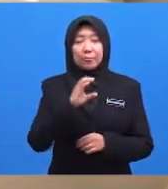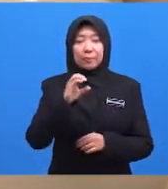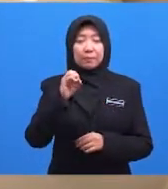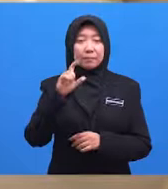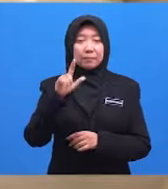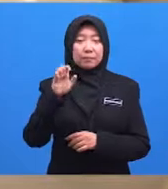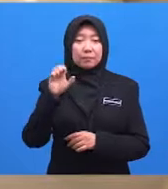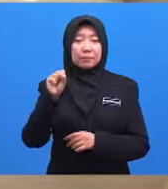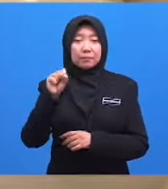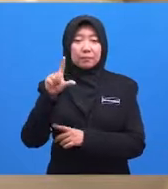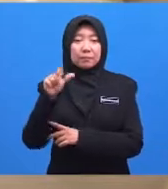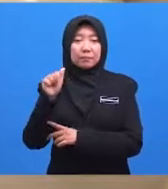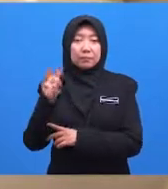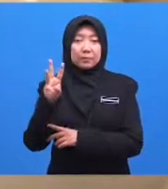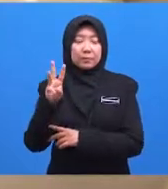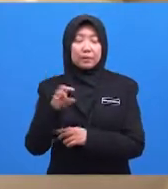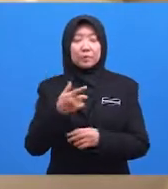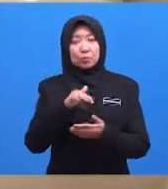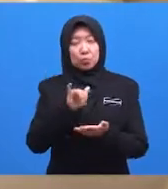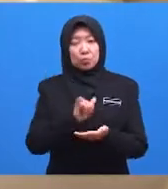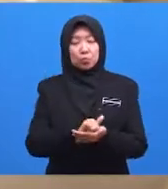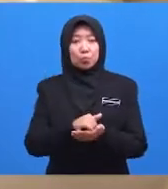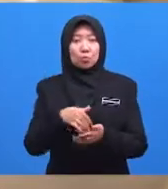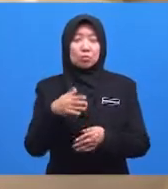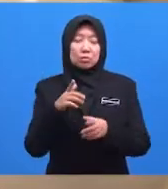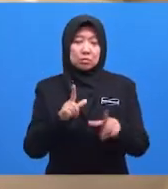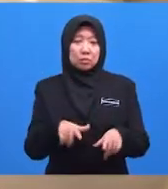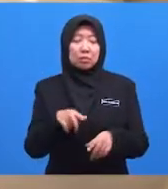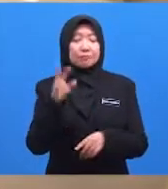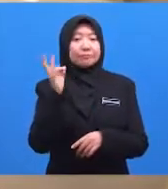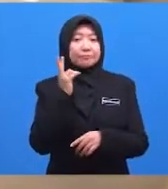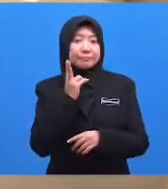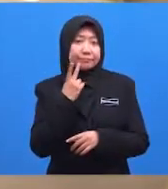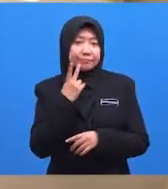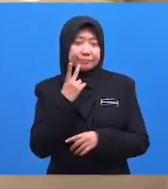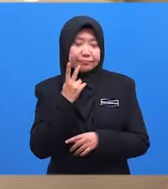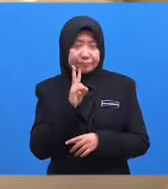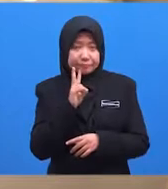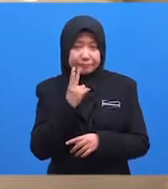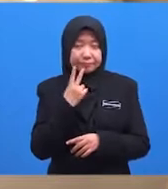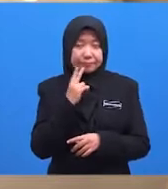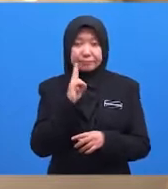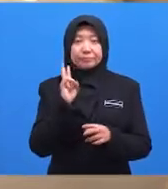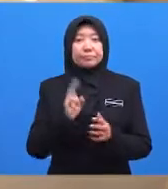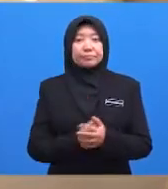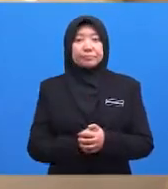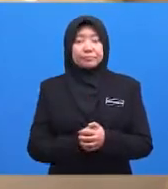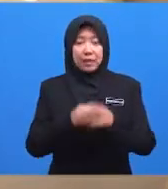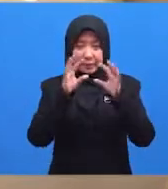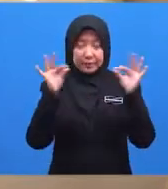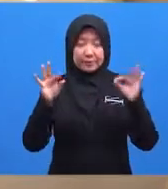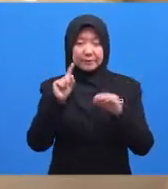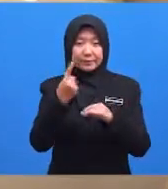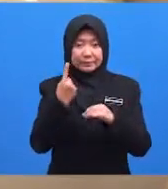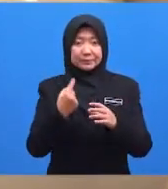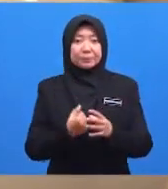kita letakkan pula sayur-sayuran yang telah disaute. Ini adalah untuk tujuan sebagai hiasan sahaja.